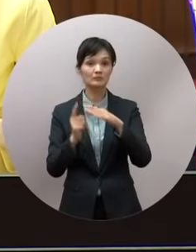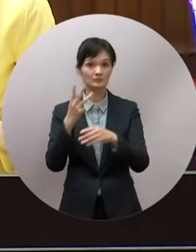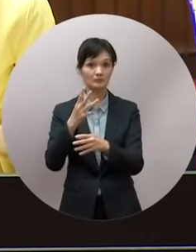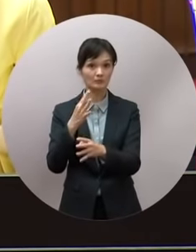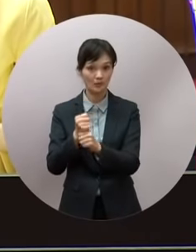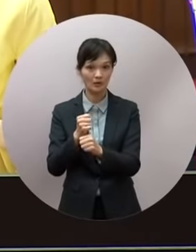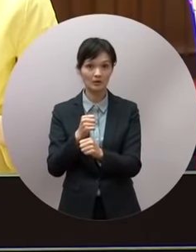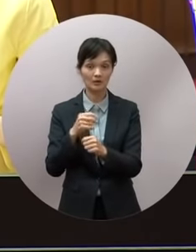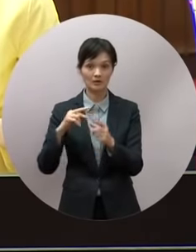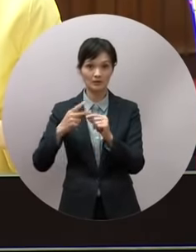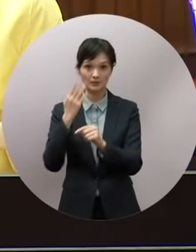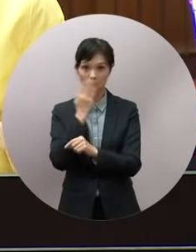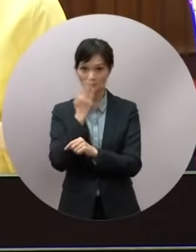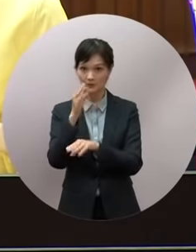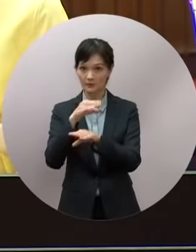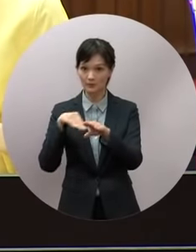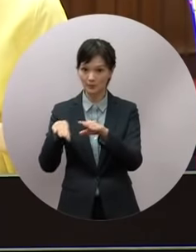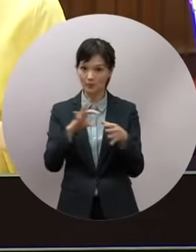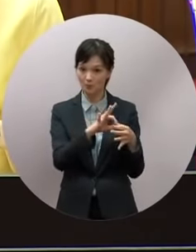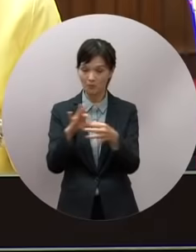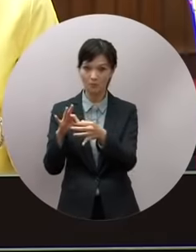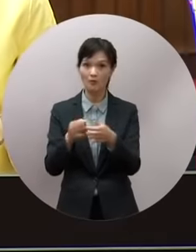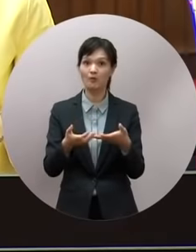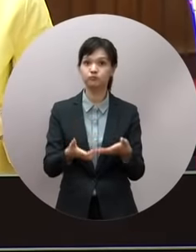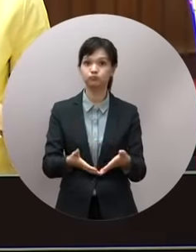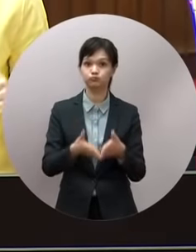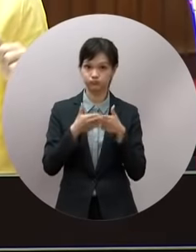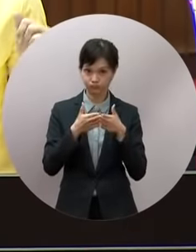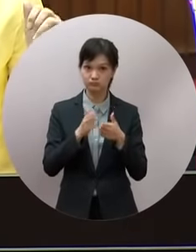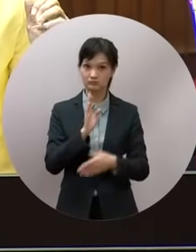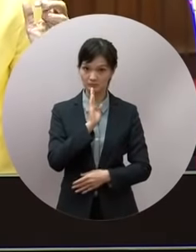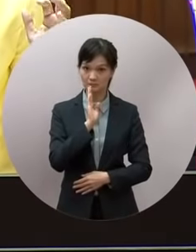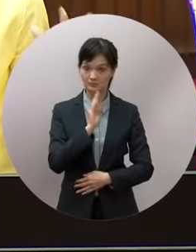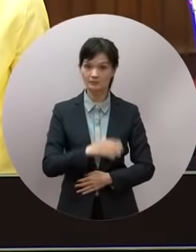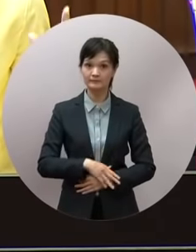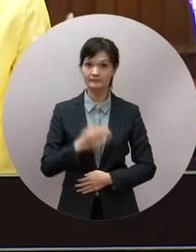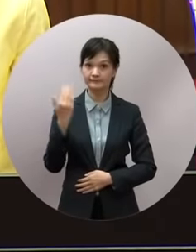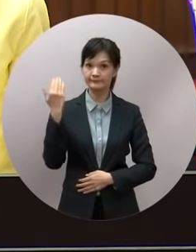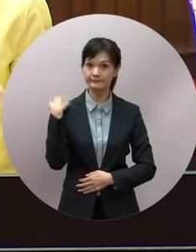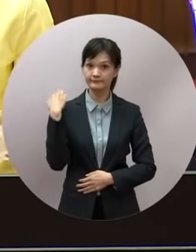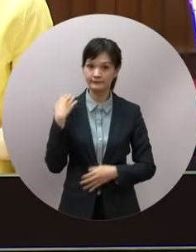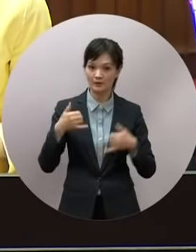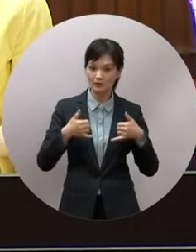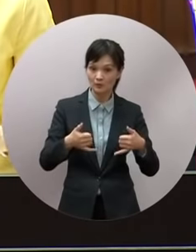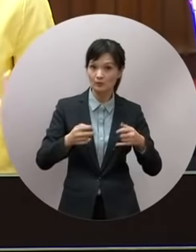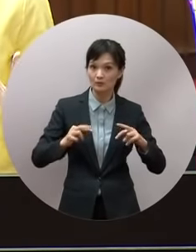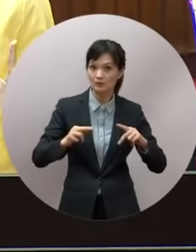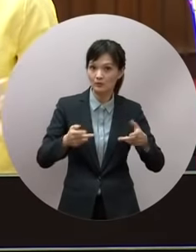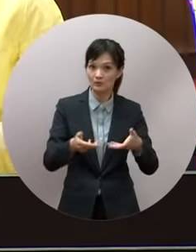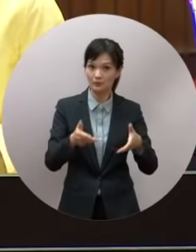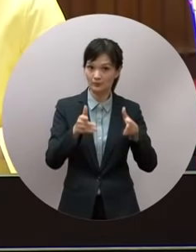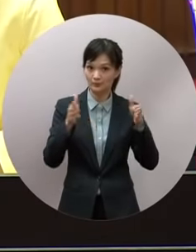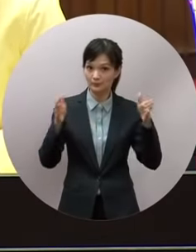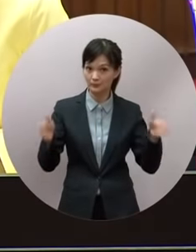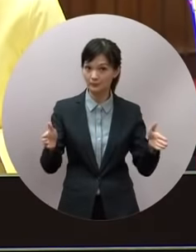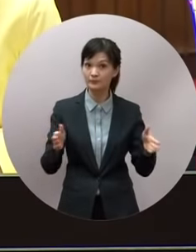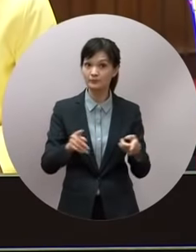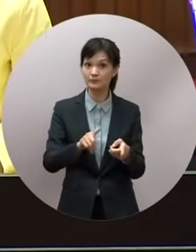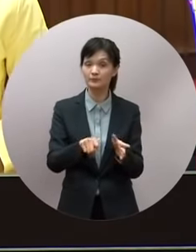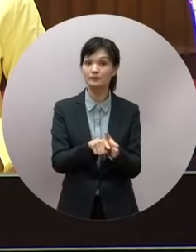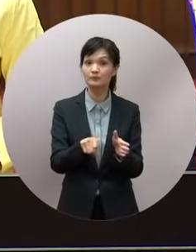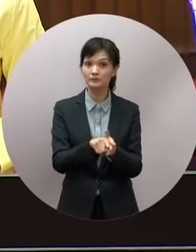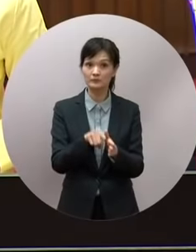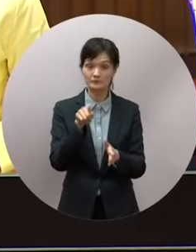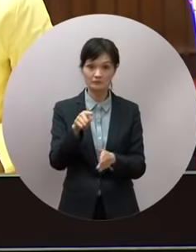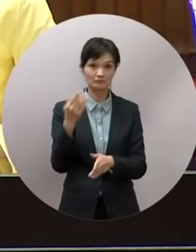要的联络道路，而且当初它在争取在整个拓宽的时候，那时候陈进兴委员也非